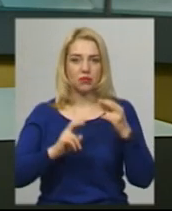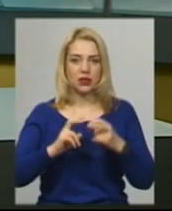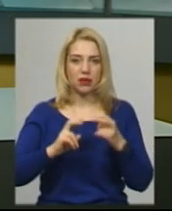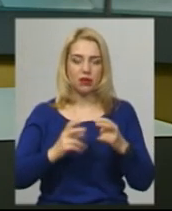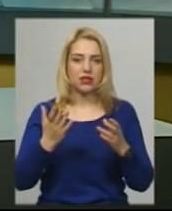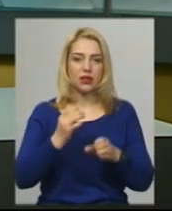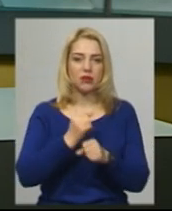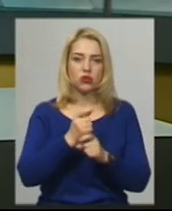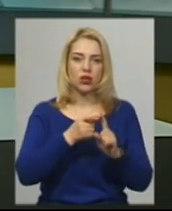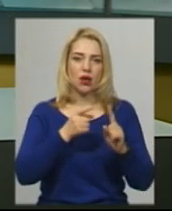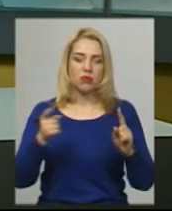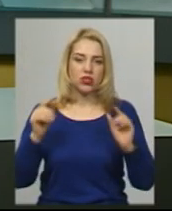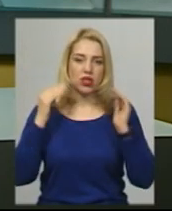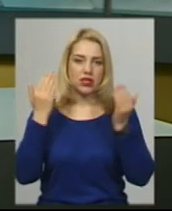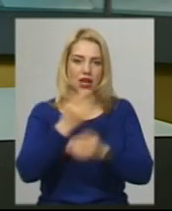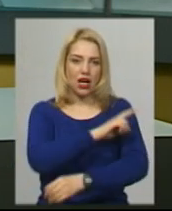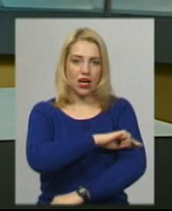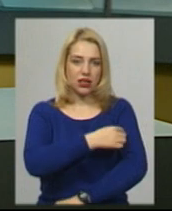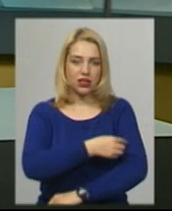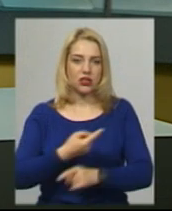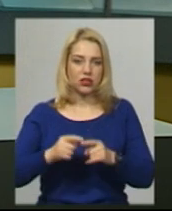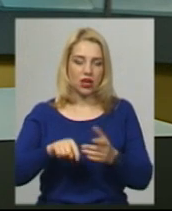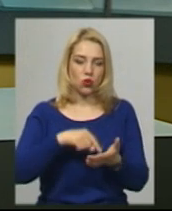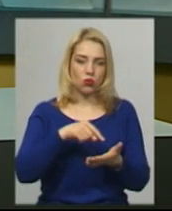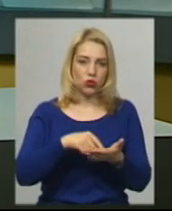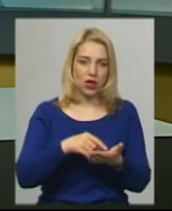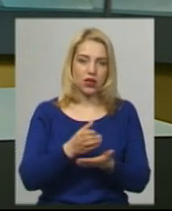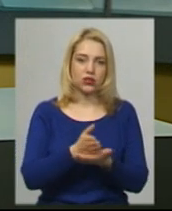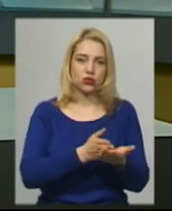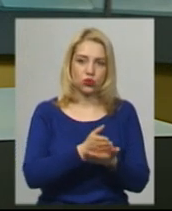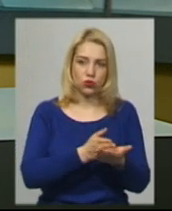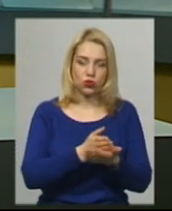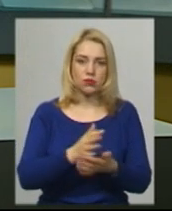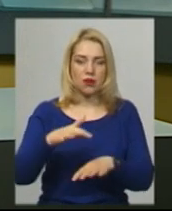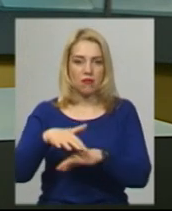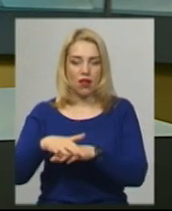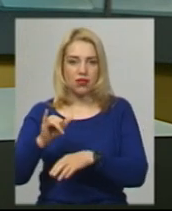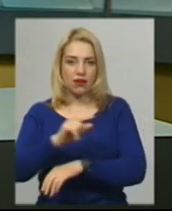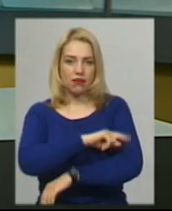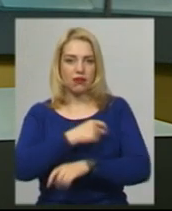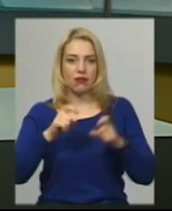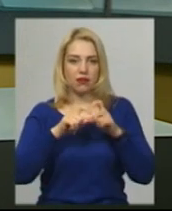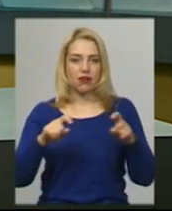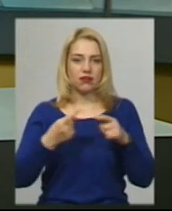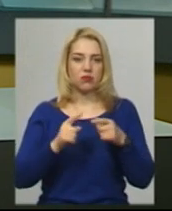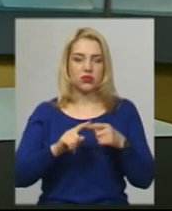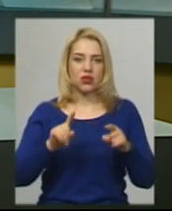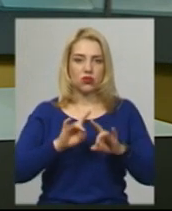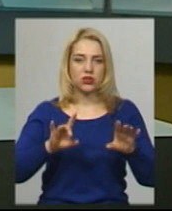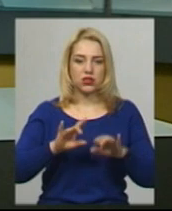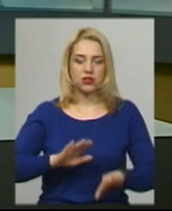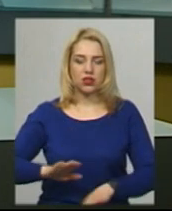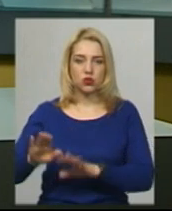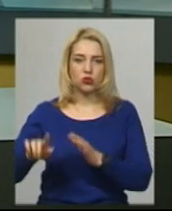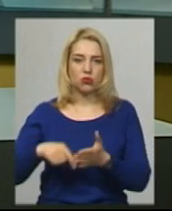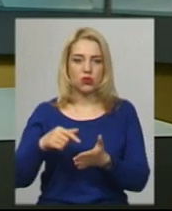час карантину. Зокрема, це комунальні служби, банки та лікарні. Про це Суспільному сказав заступник Хмельницького міського голови